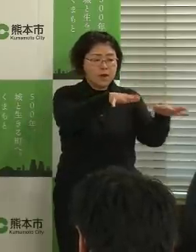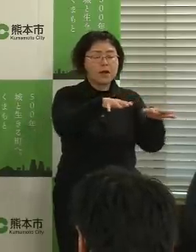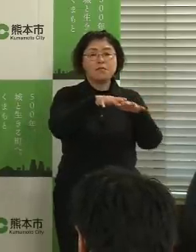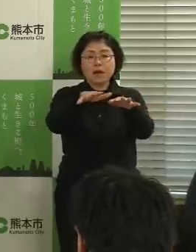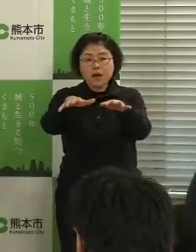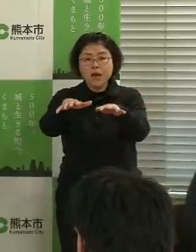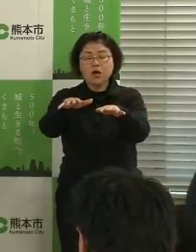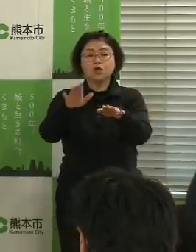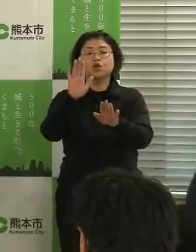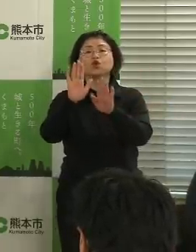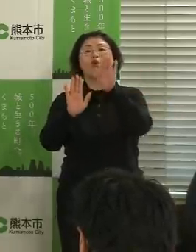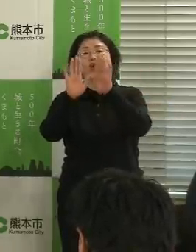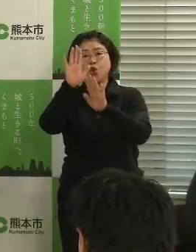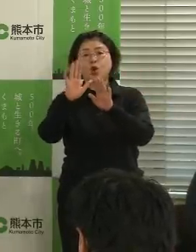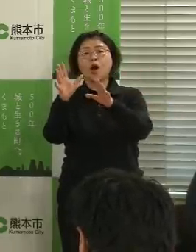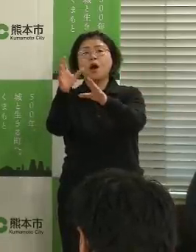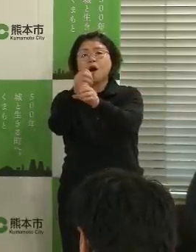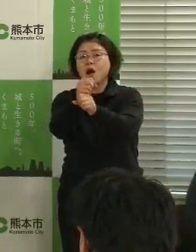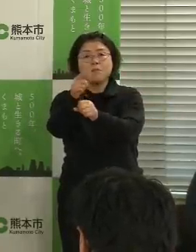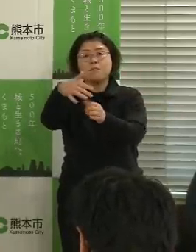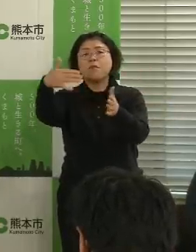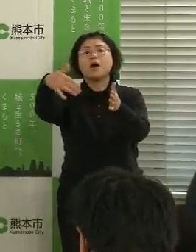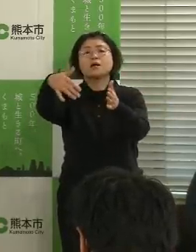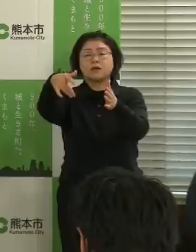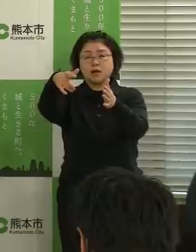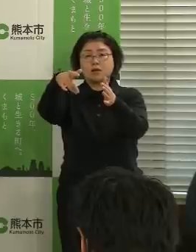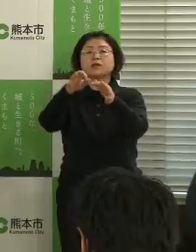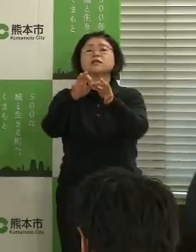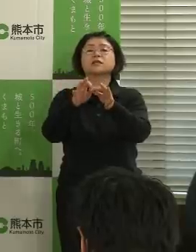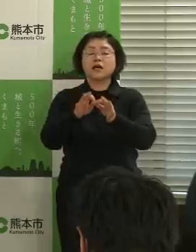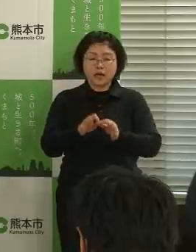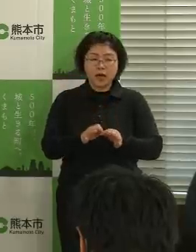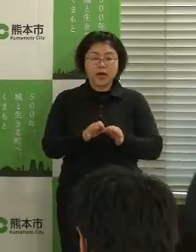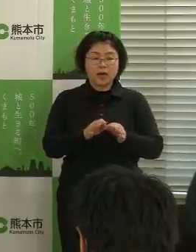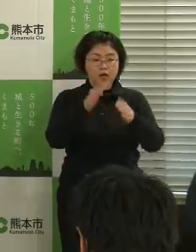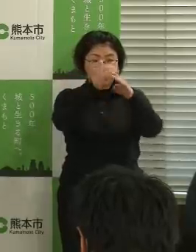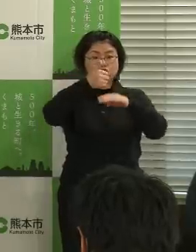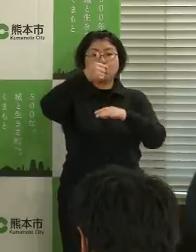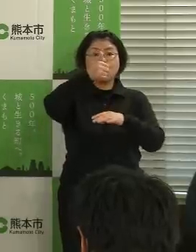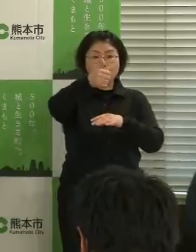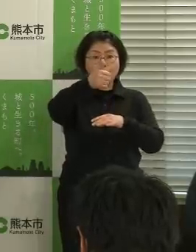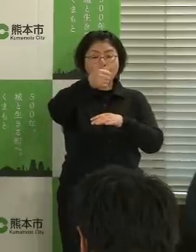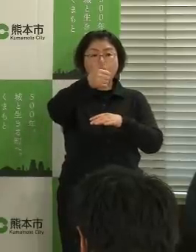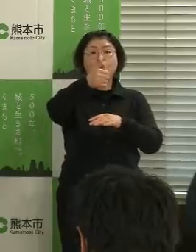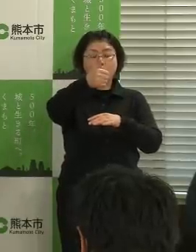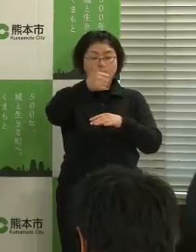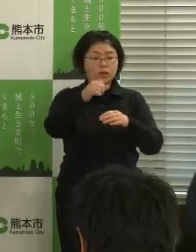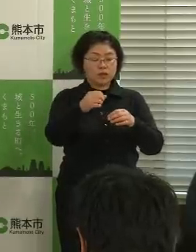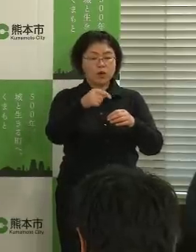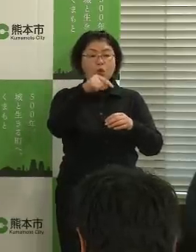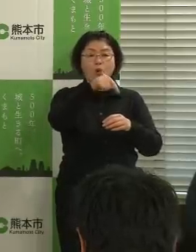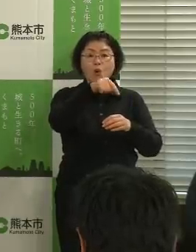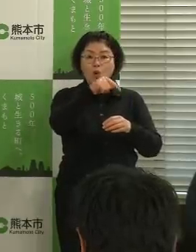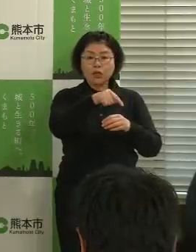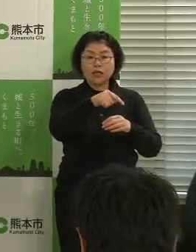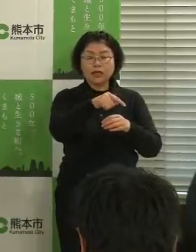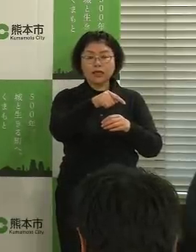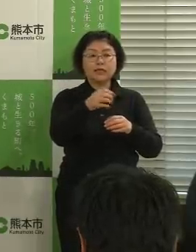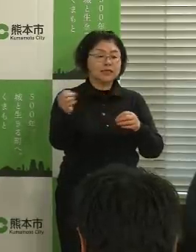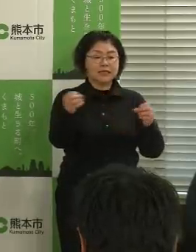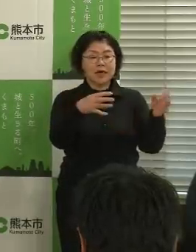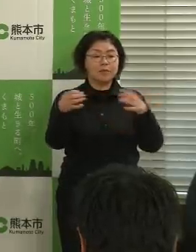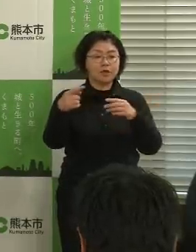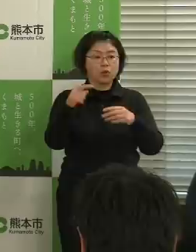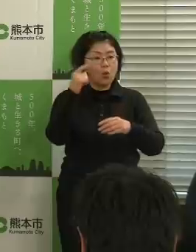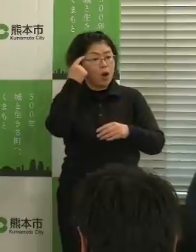がまだまだ収束する状況にありませんので、首脳の皆さん方もこのサミットのことを考えるです